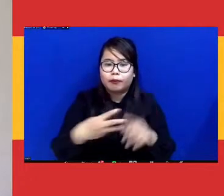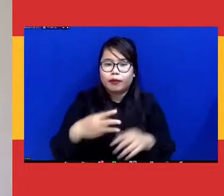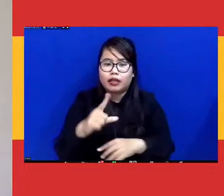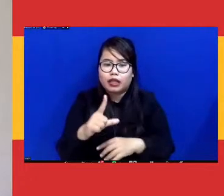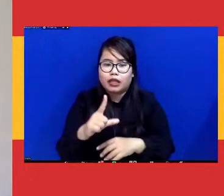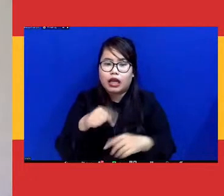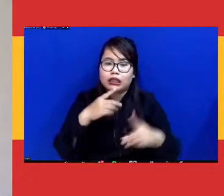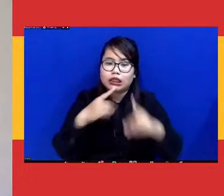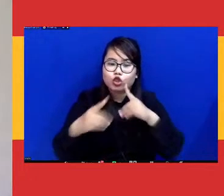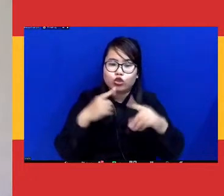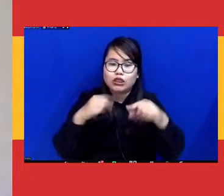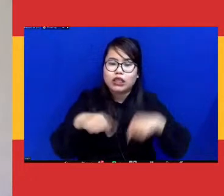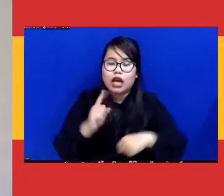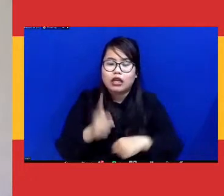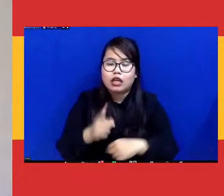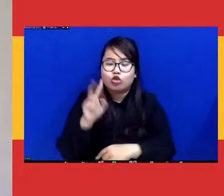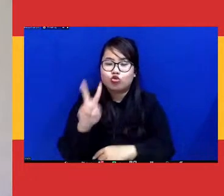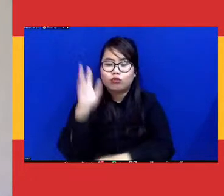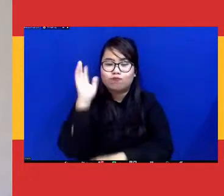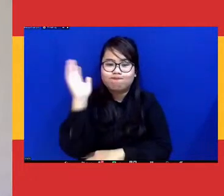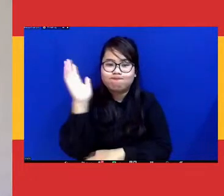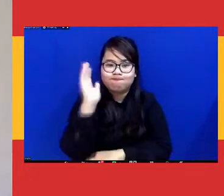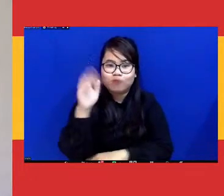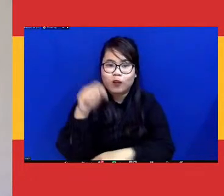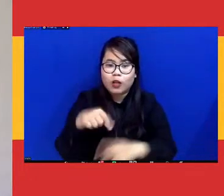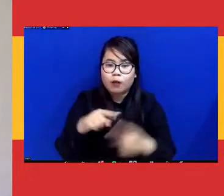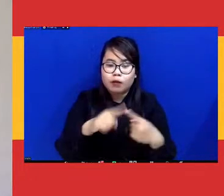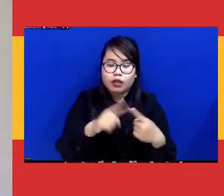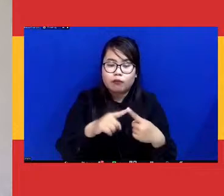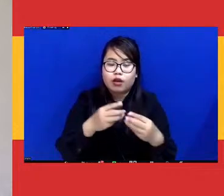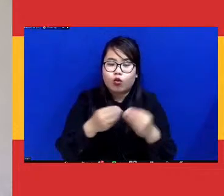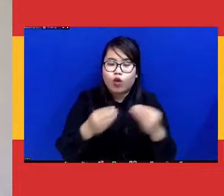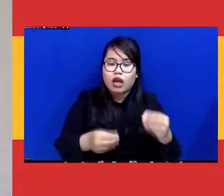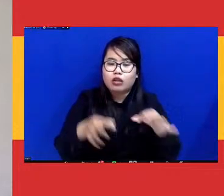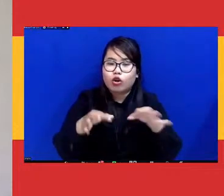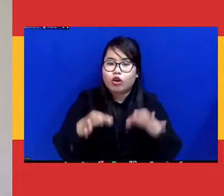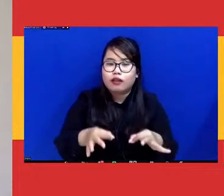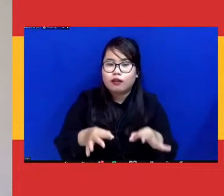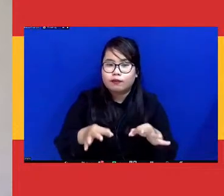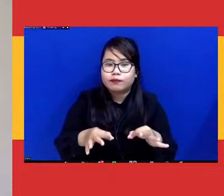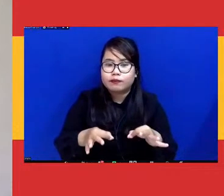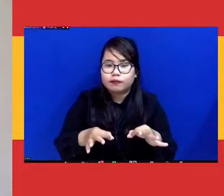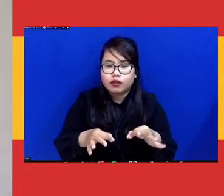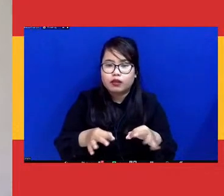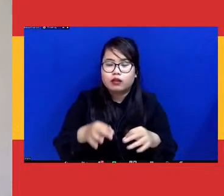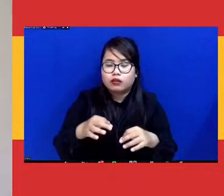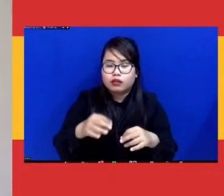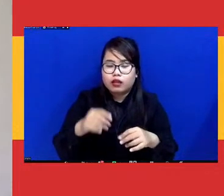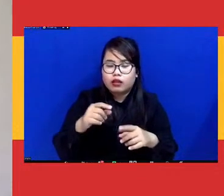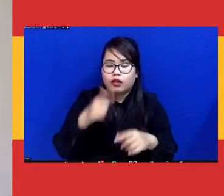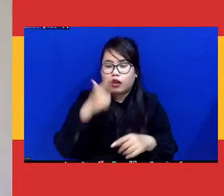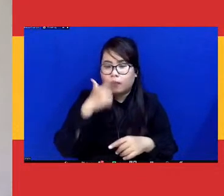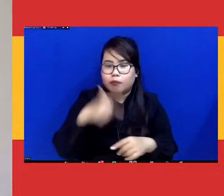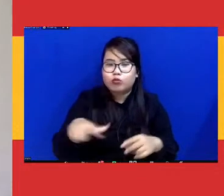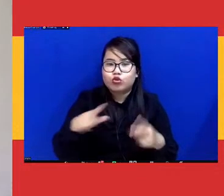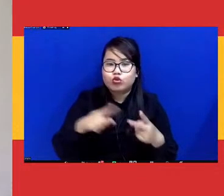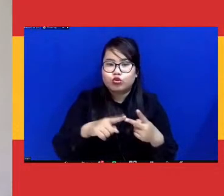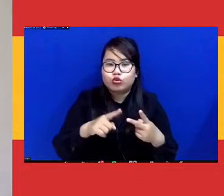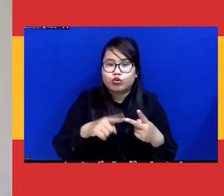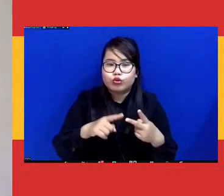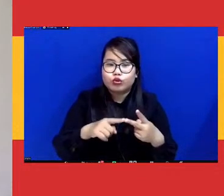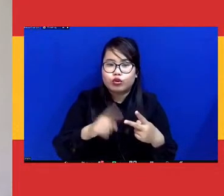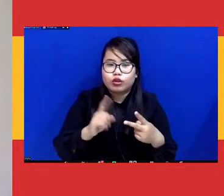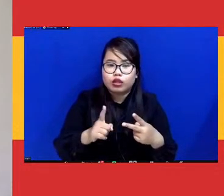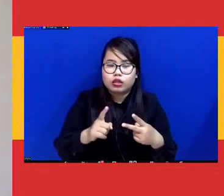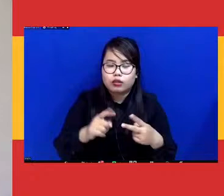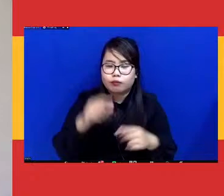akan menghadirkan dua pembicara. Yang pertama adalah Wali Kota Metro di Provinsi Lampung dan juga dari Prof. Jebusin